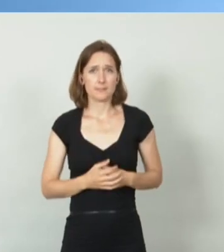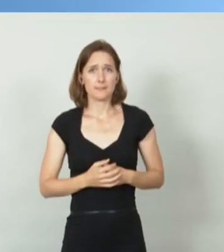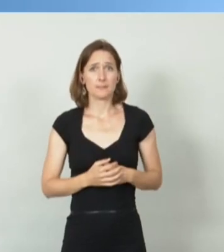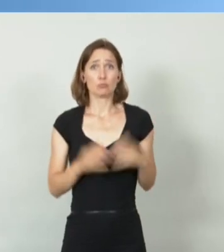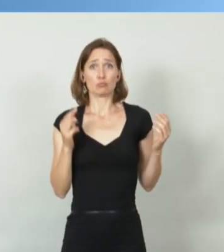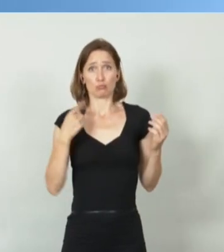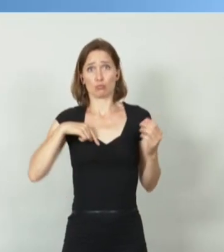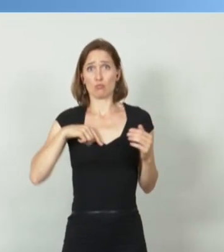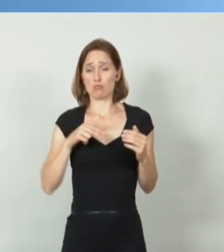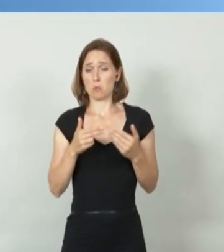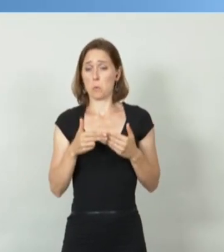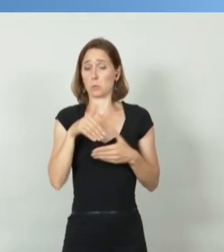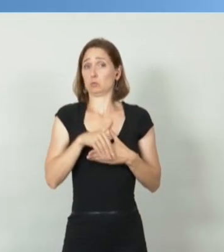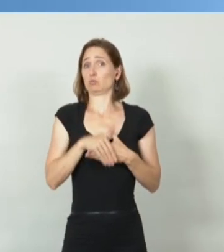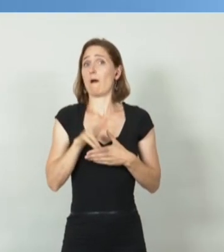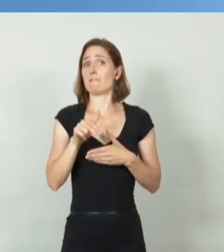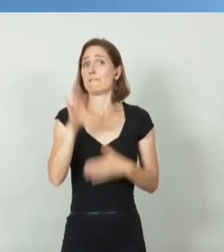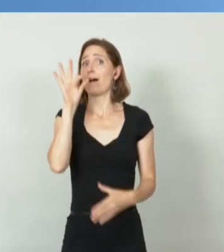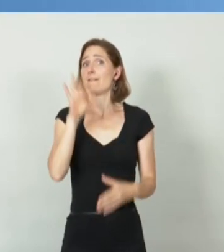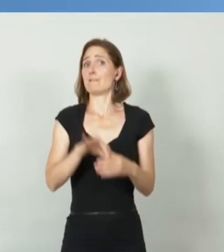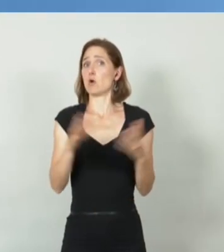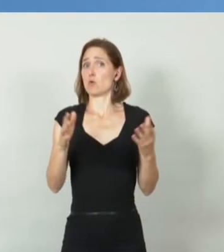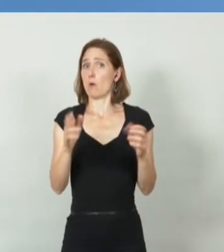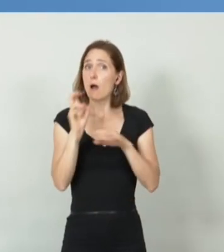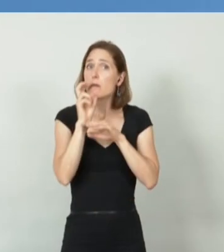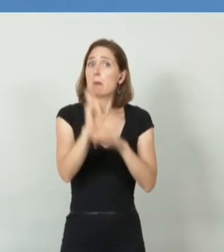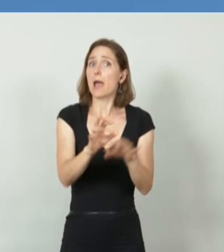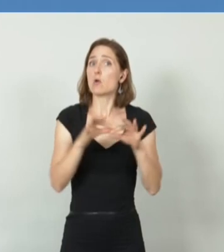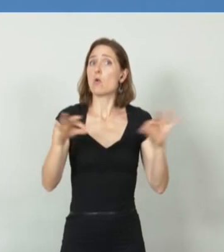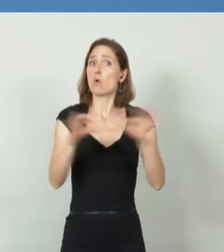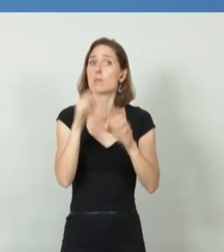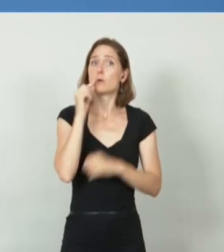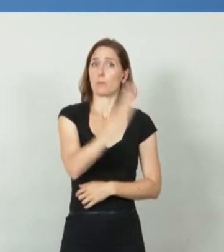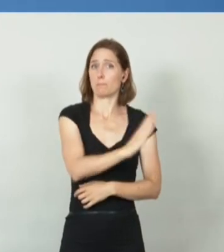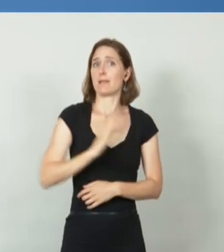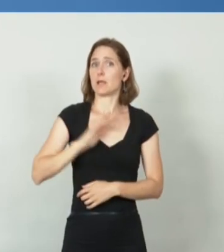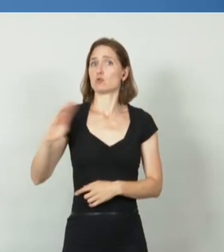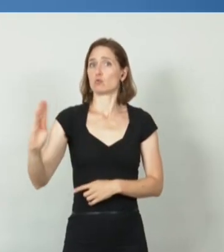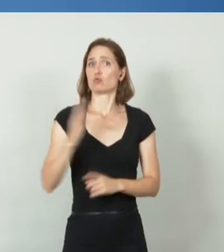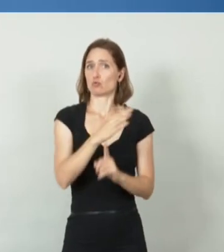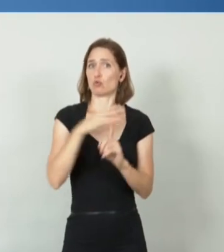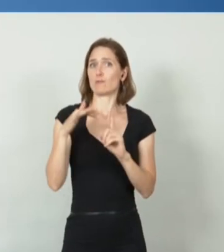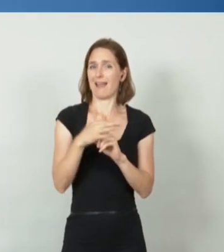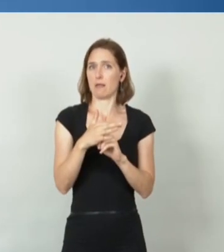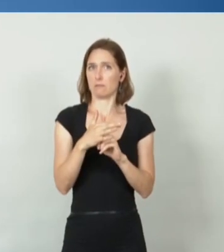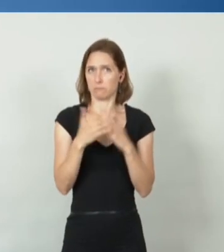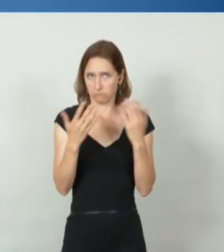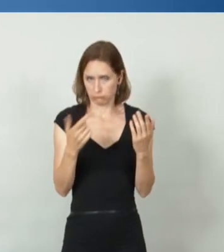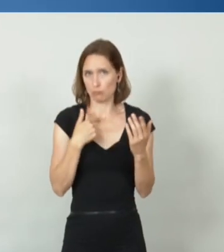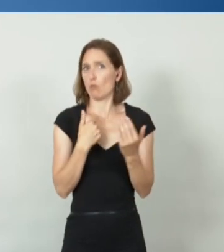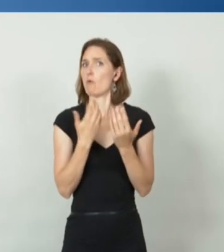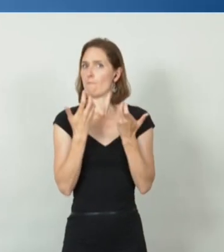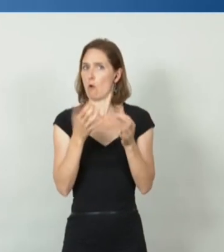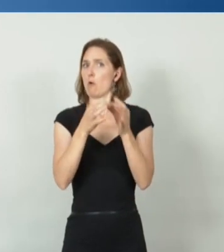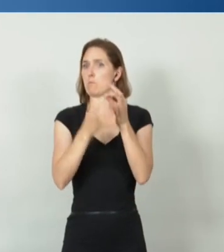à voter plus tard dans ce conseil une mise à disposition de locaux pour la médiation sociale nous aimerions un bilan de ce qu'a réellement permis